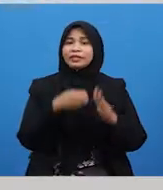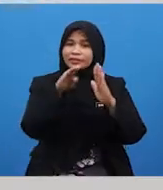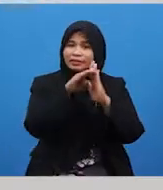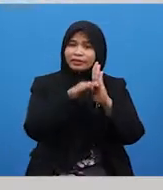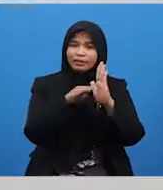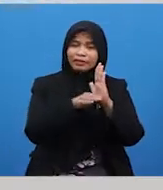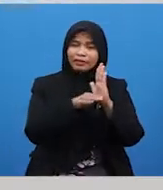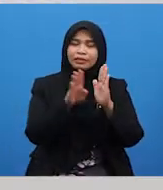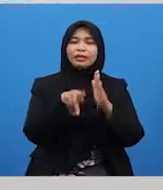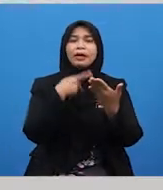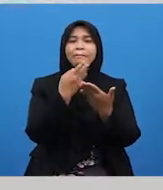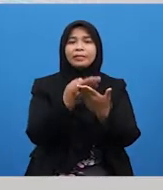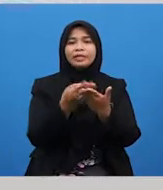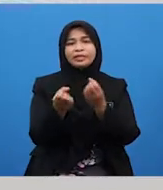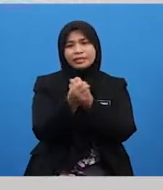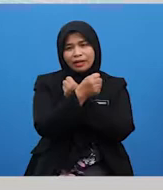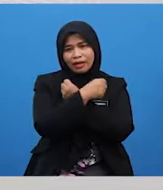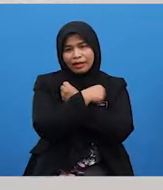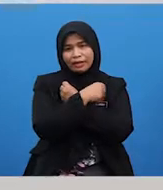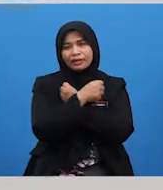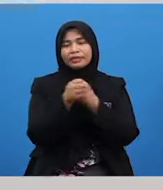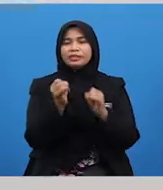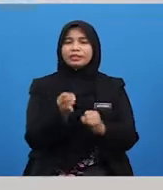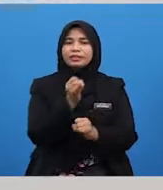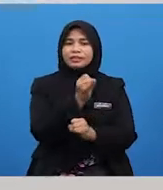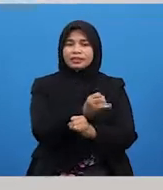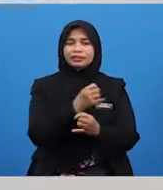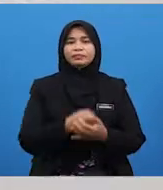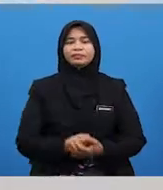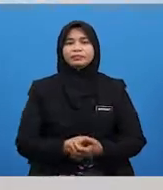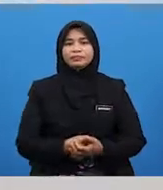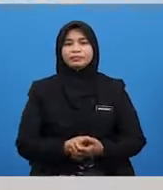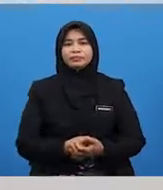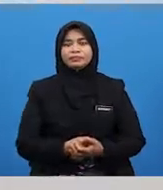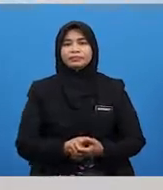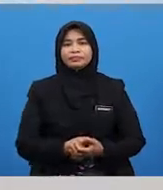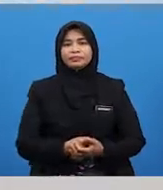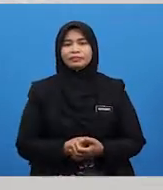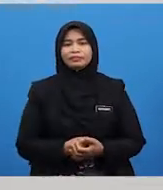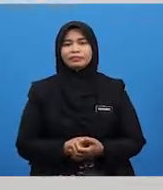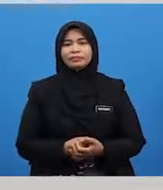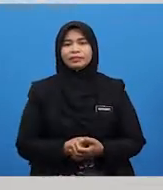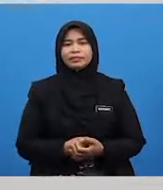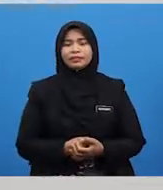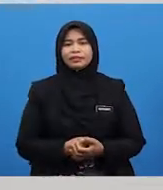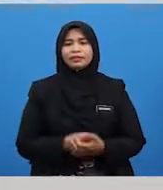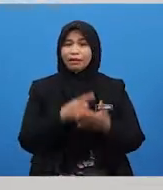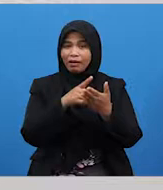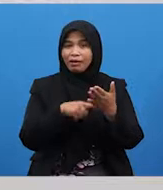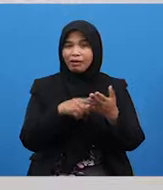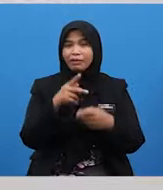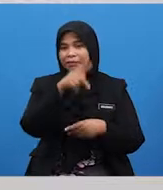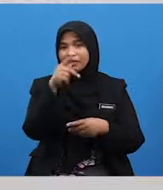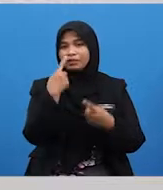Senaraikan kebaikan menyayangi jiran. Sudah bersedia? Jom kita mulakan. Apakah